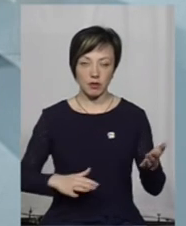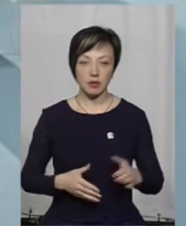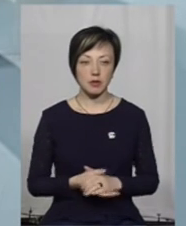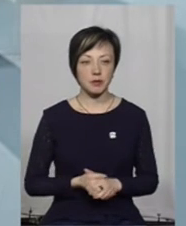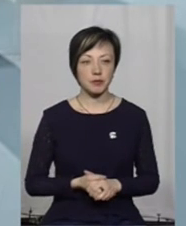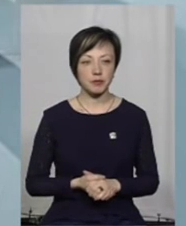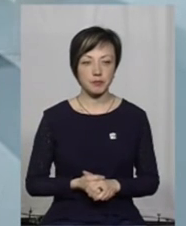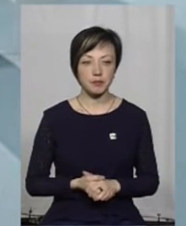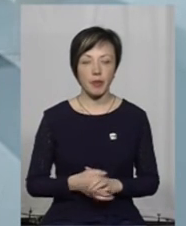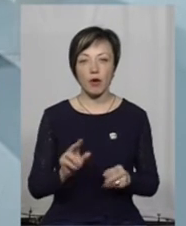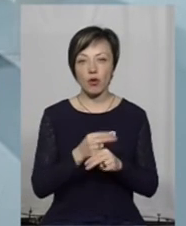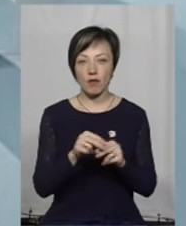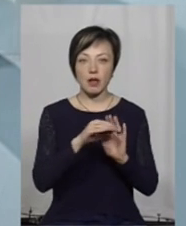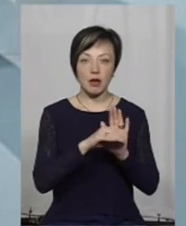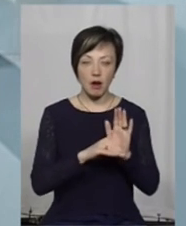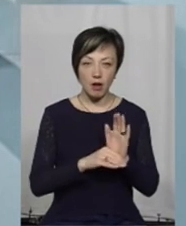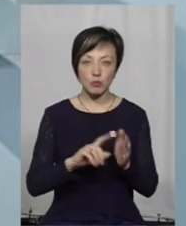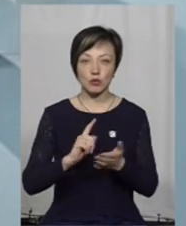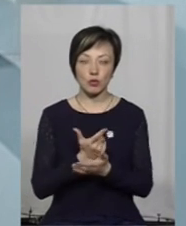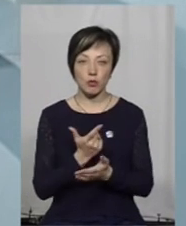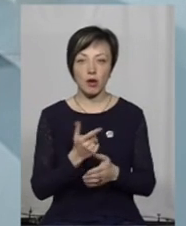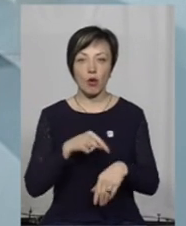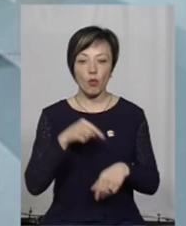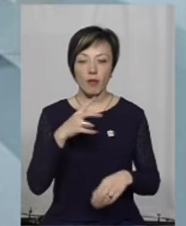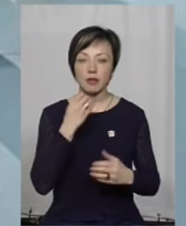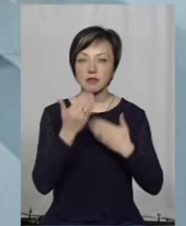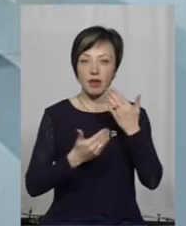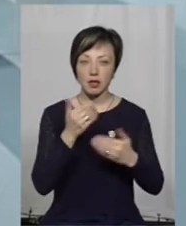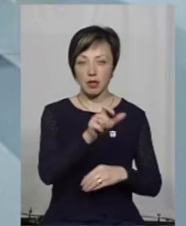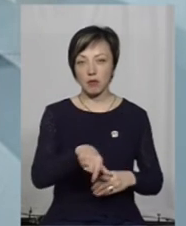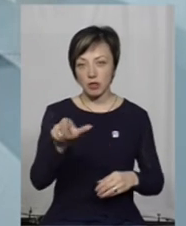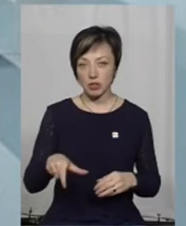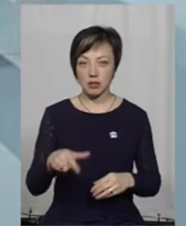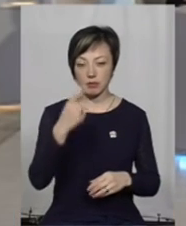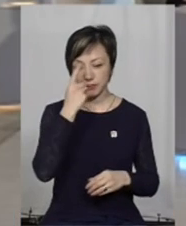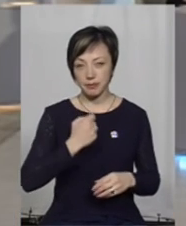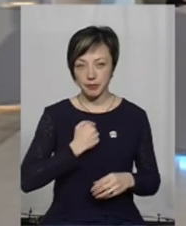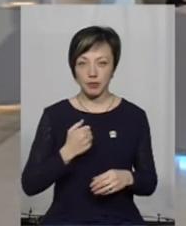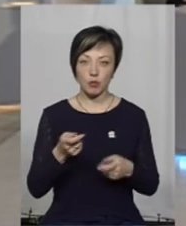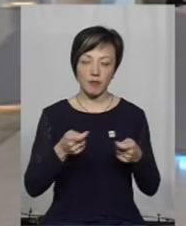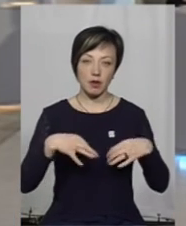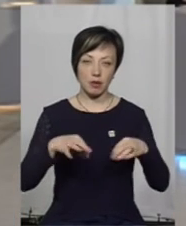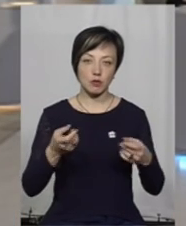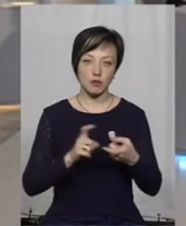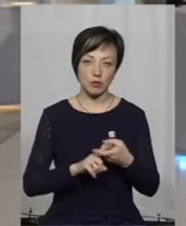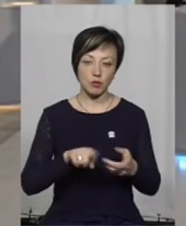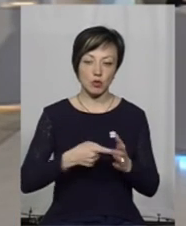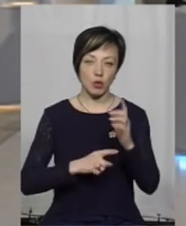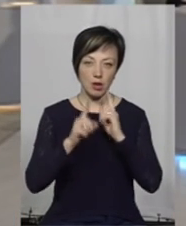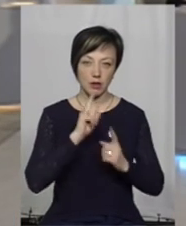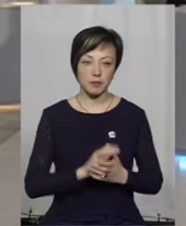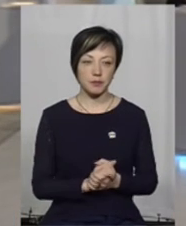даному напрямку йде постійно, коригування графіки, знову ж, ми реагуємо на звернення мешканців, які надходять, як до управління транспорту, так і до міської